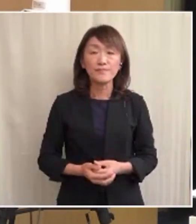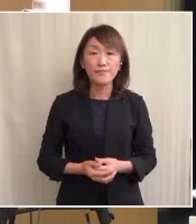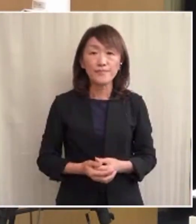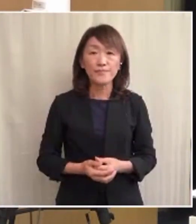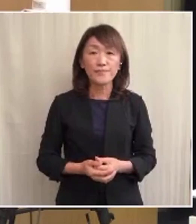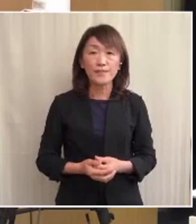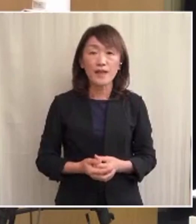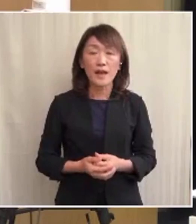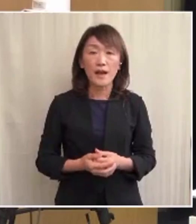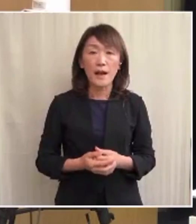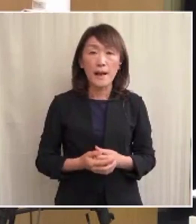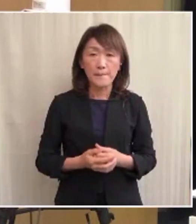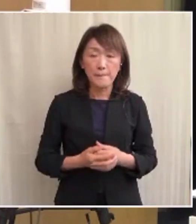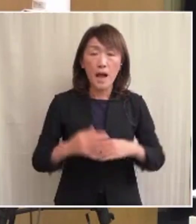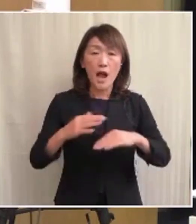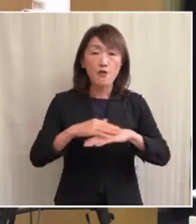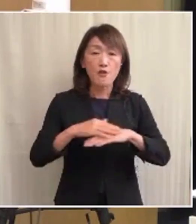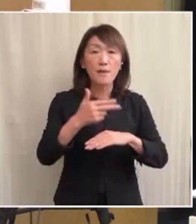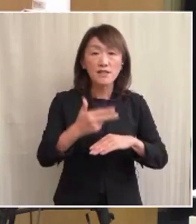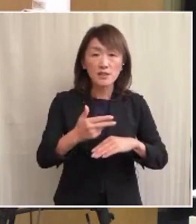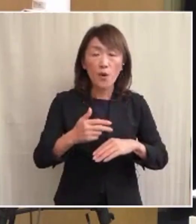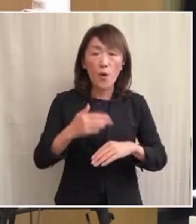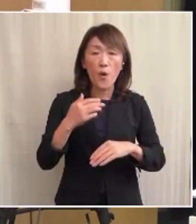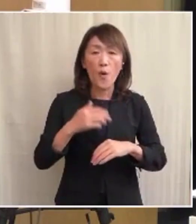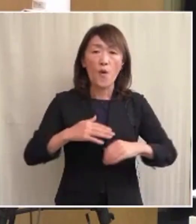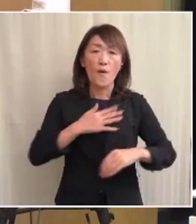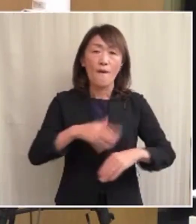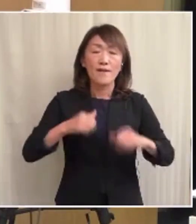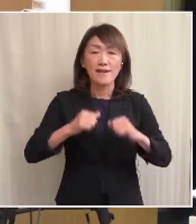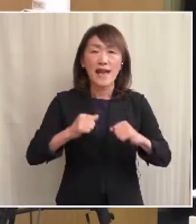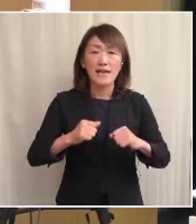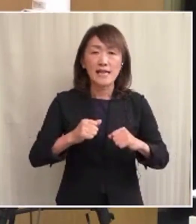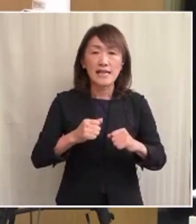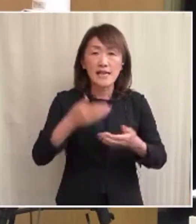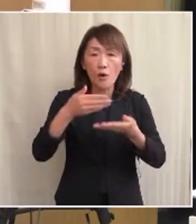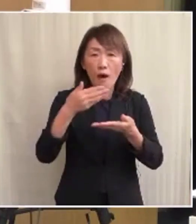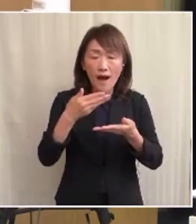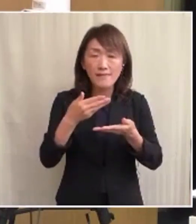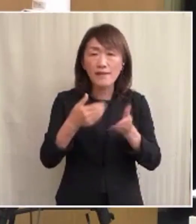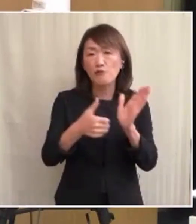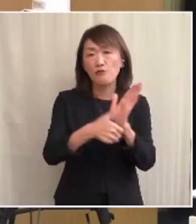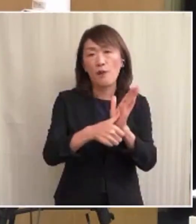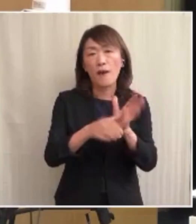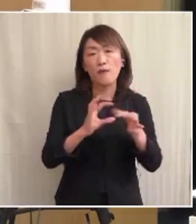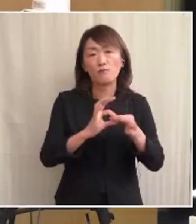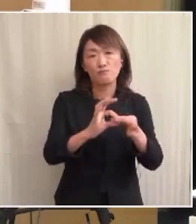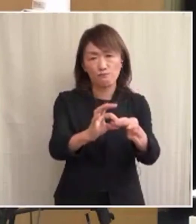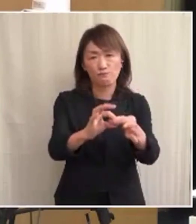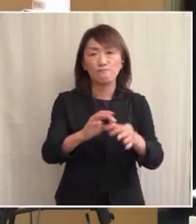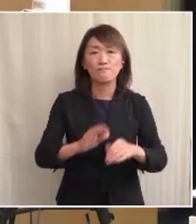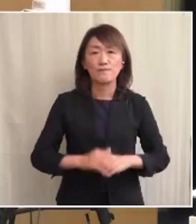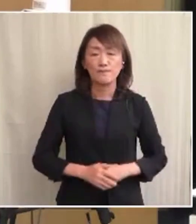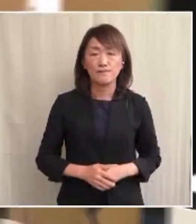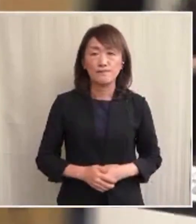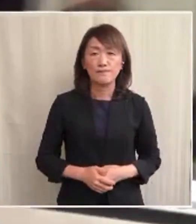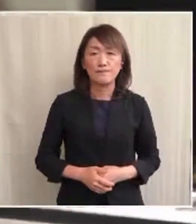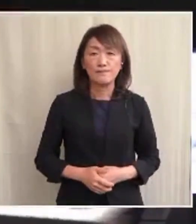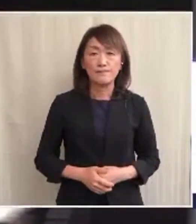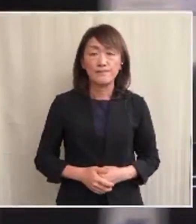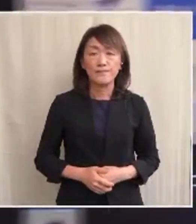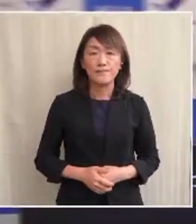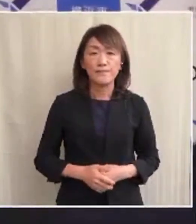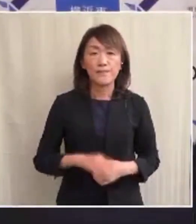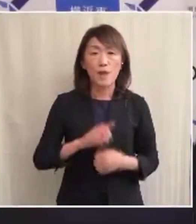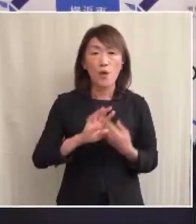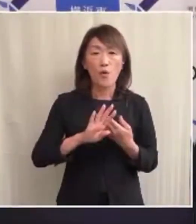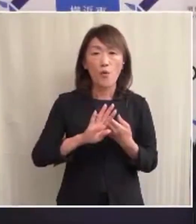浜県横浜市の元気ご飯をという名所で、今後もやっていきたいと思っております。 ありがとうございます。 その